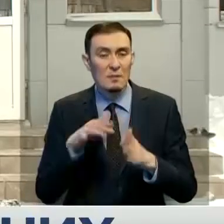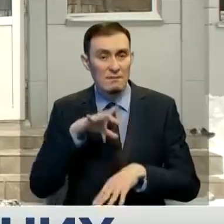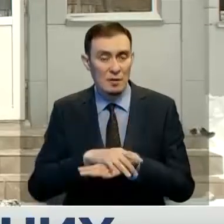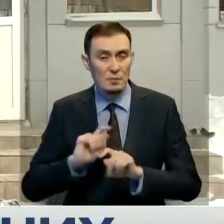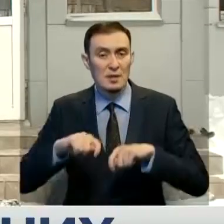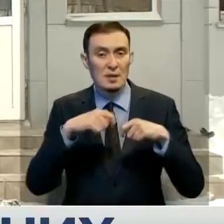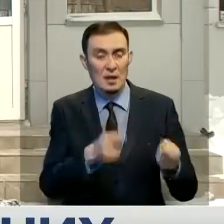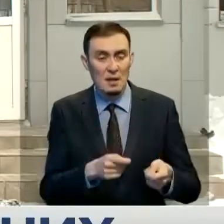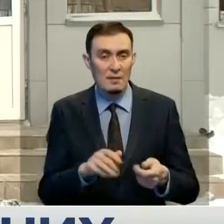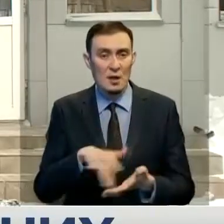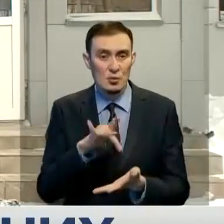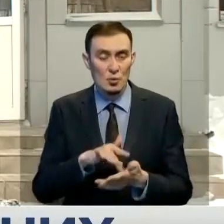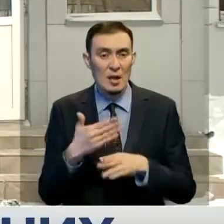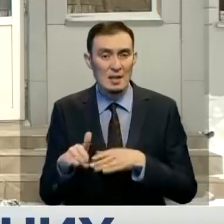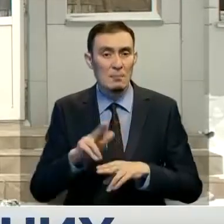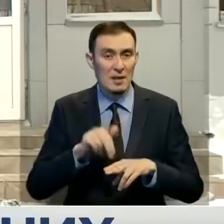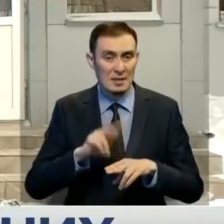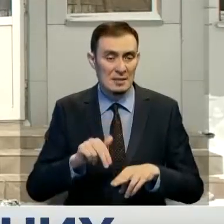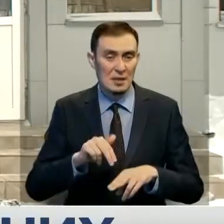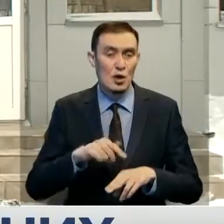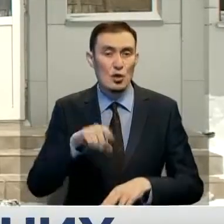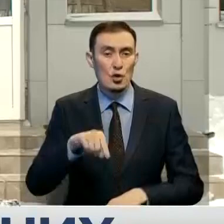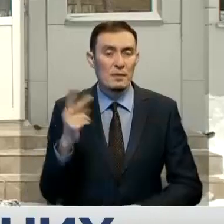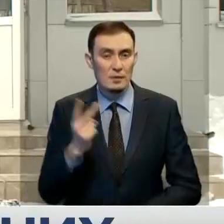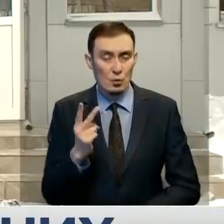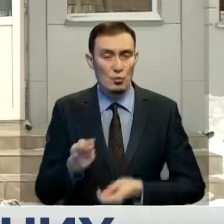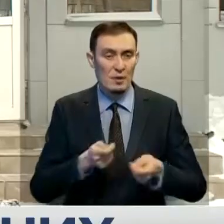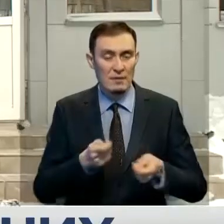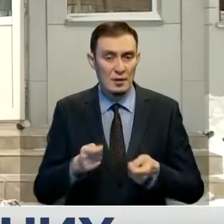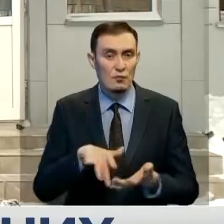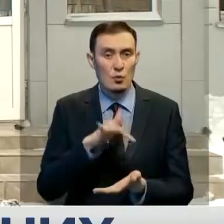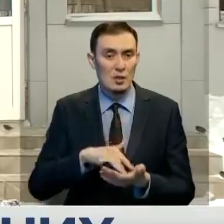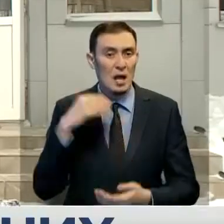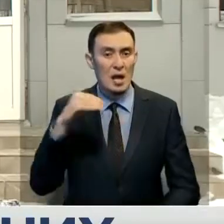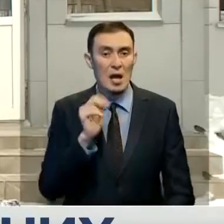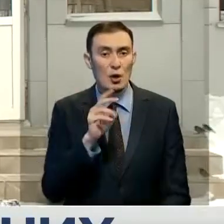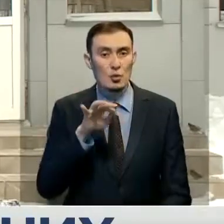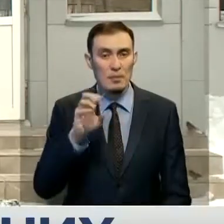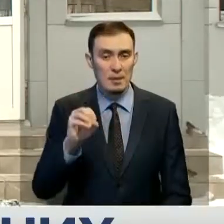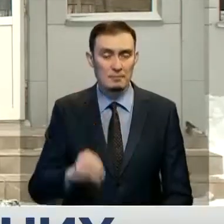территориальности в городской отдел полиции № 2 в управление полиции города Актобе.